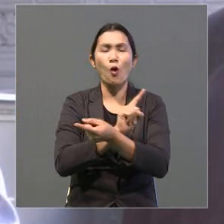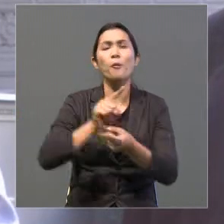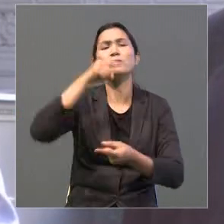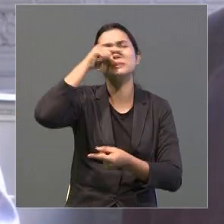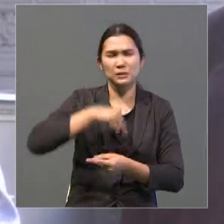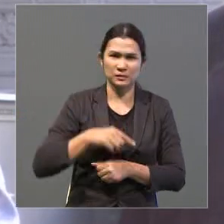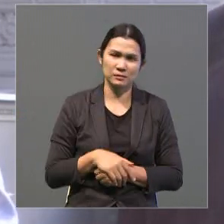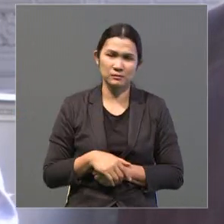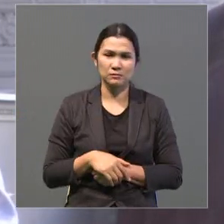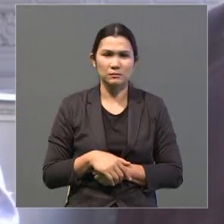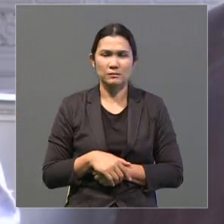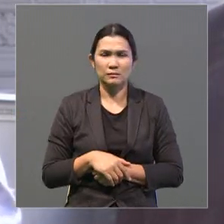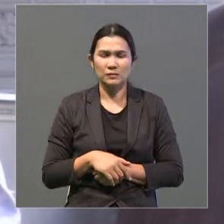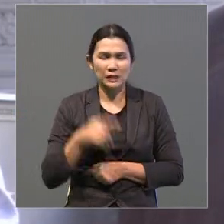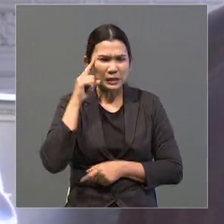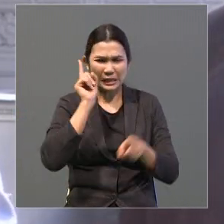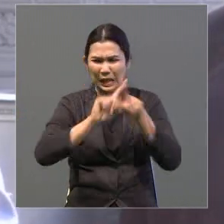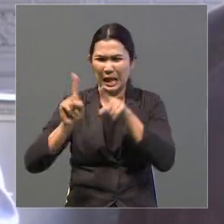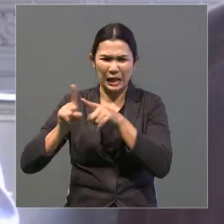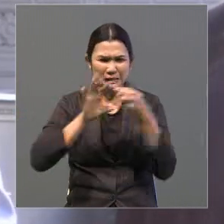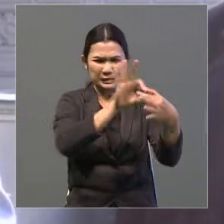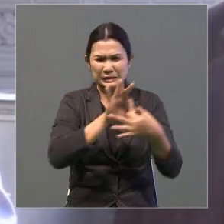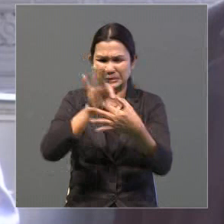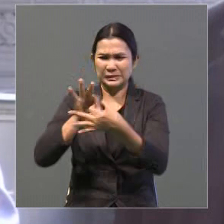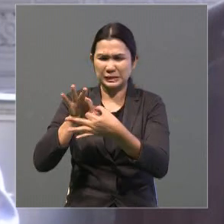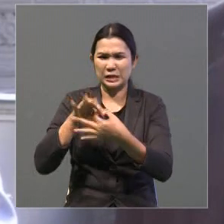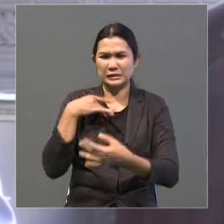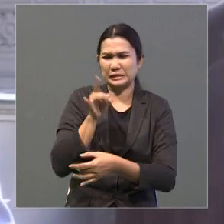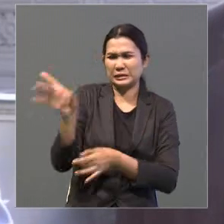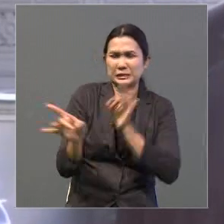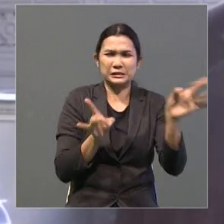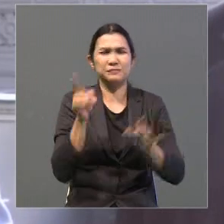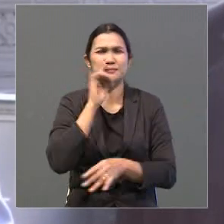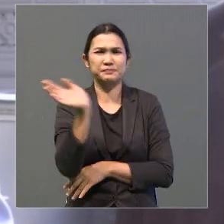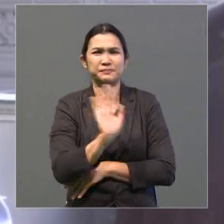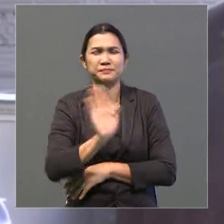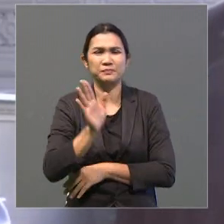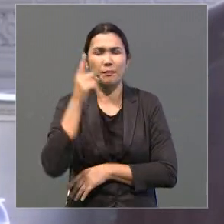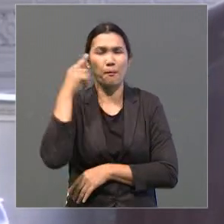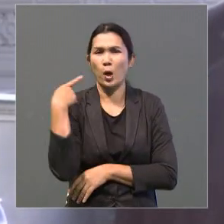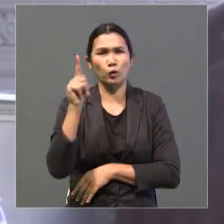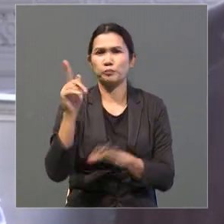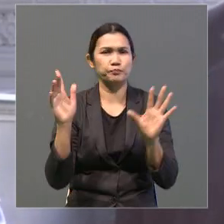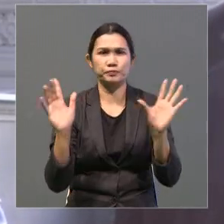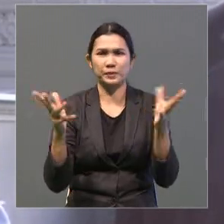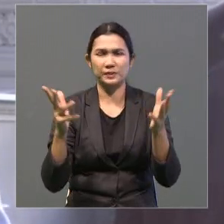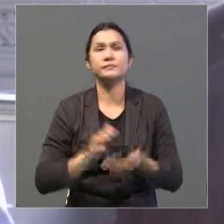มันไม่ควรเอาประเด็นต่างๆเหล่านี้มาดิสเครดิตหรือว่าโจมตีกันนะครับมันไม่เกิดประโยชน์อะไรเลยนะ